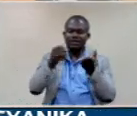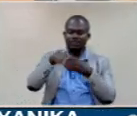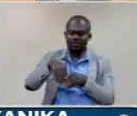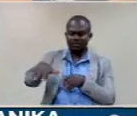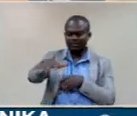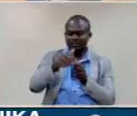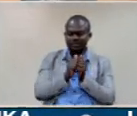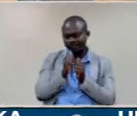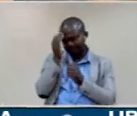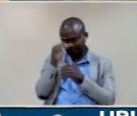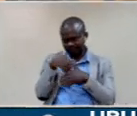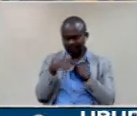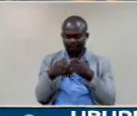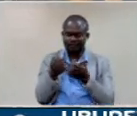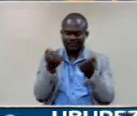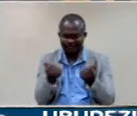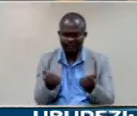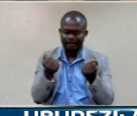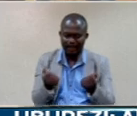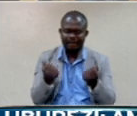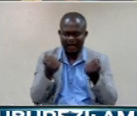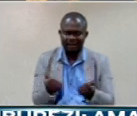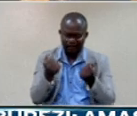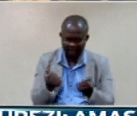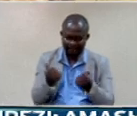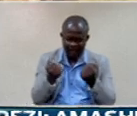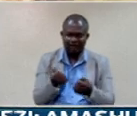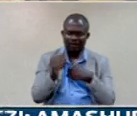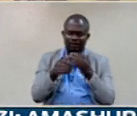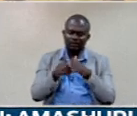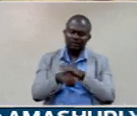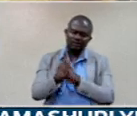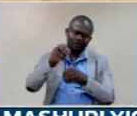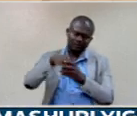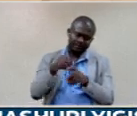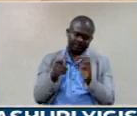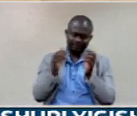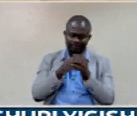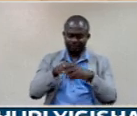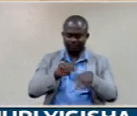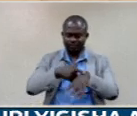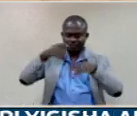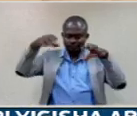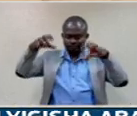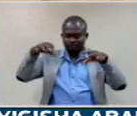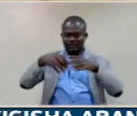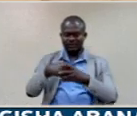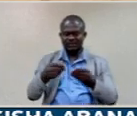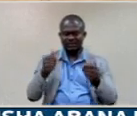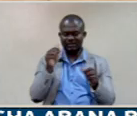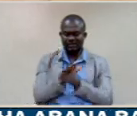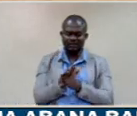kibuga. Kubera ibinogo biri muri uyu muhanda bigenda byangiza ibinyabiziga by'abawugendamo ndetse mu gihe cy'imvura ukanyerera